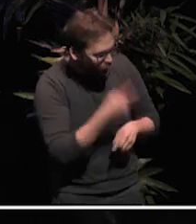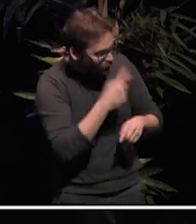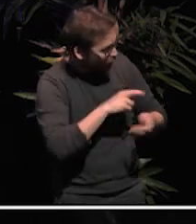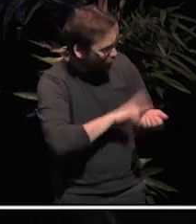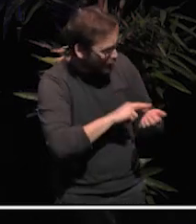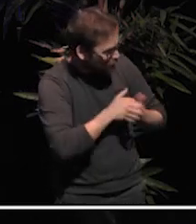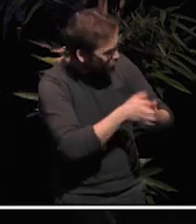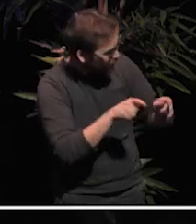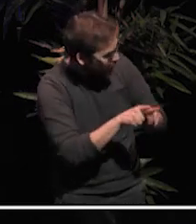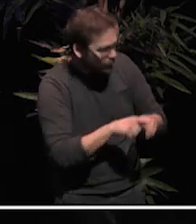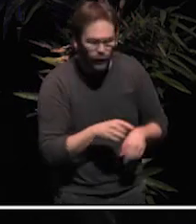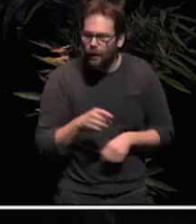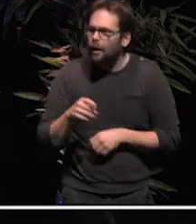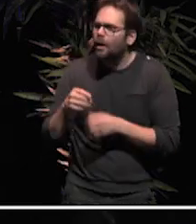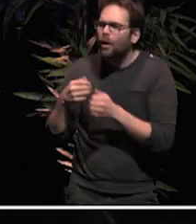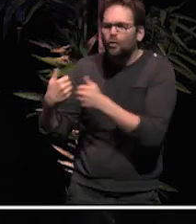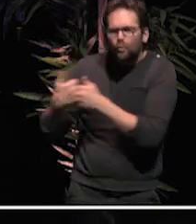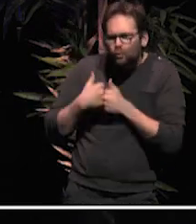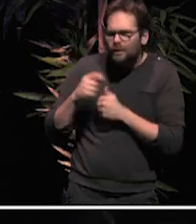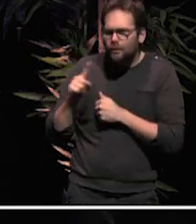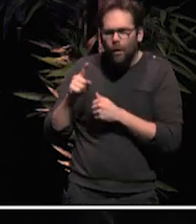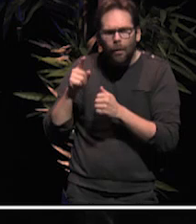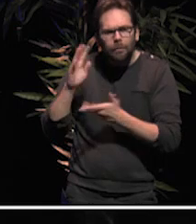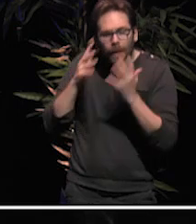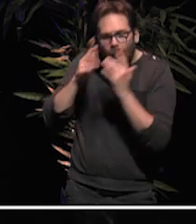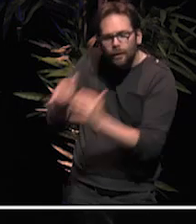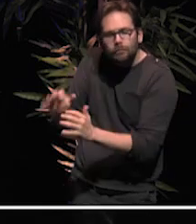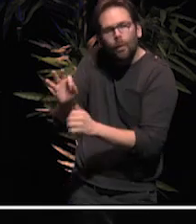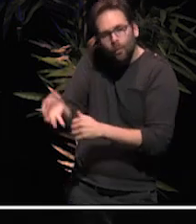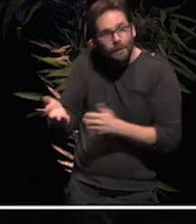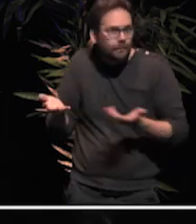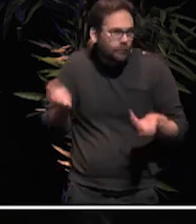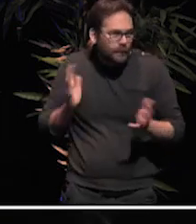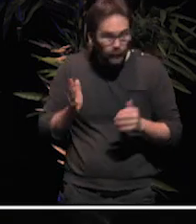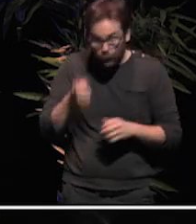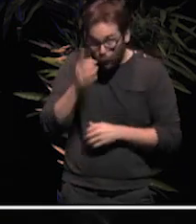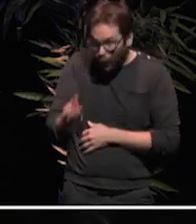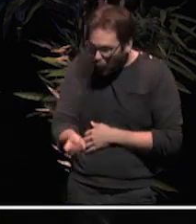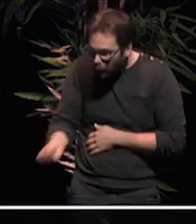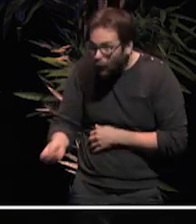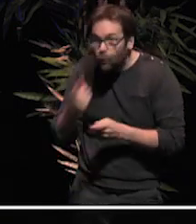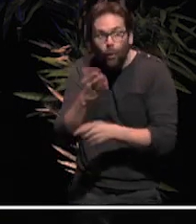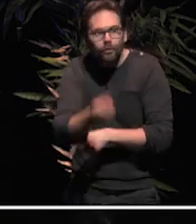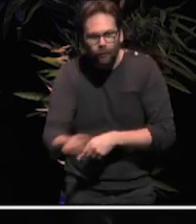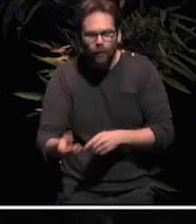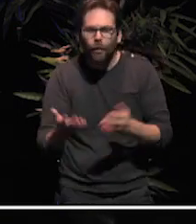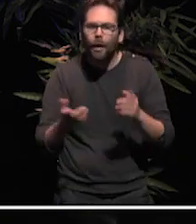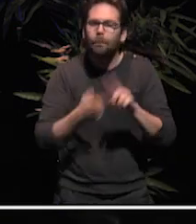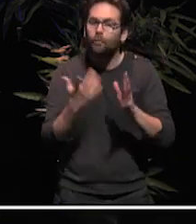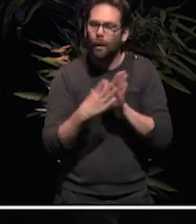aussi ? Me suivre, non. Ils s'inspirent peut-être. Ouais. Parce que je pense qu'une des choses les plus importantes pour ses enfants ou pour les autres quand on écrit, c'est l'exemple.